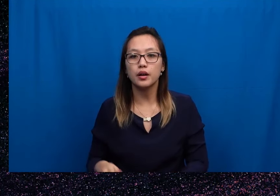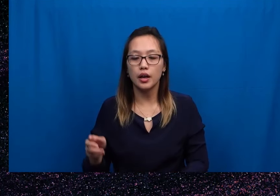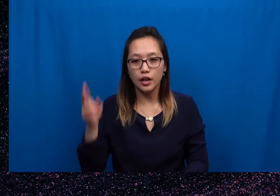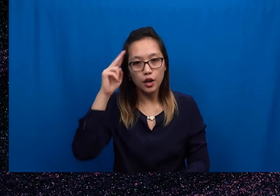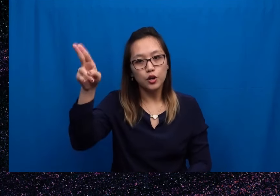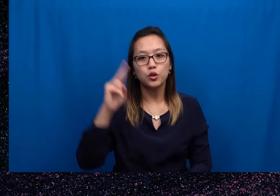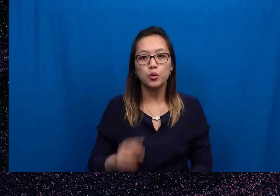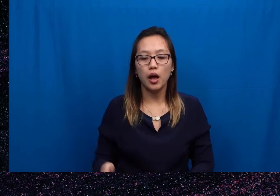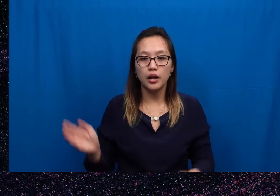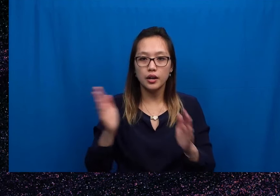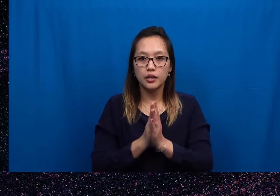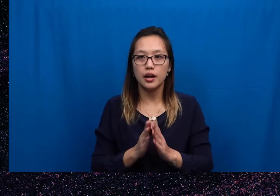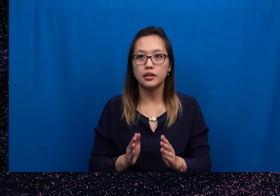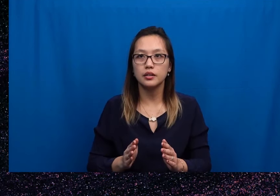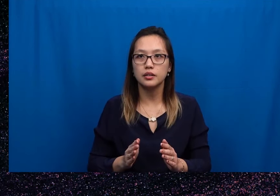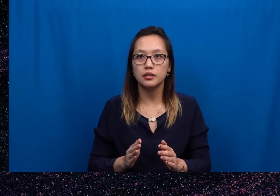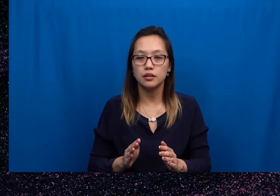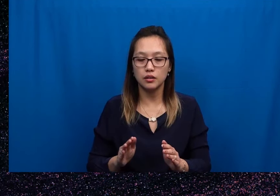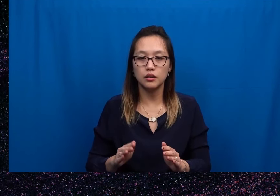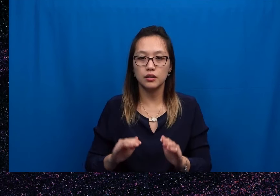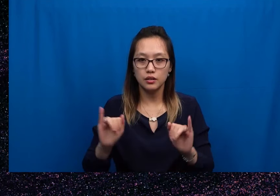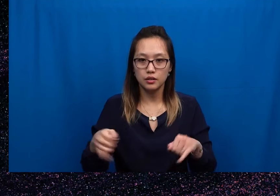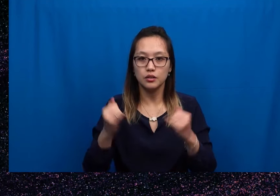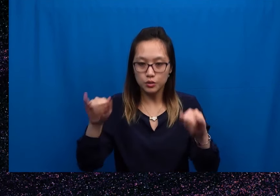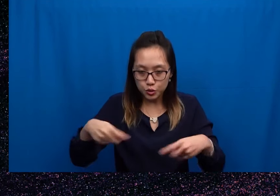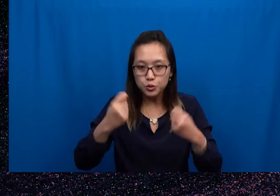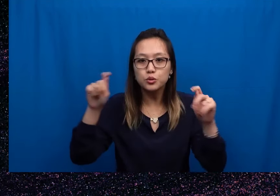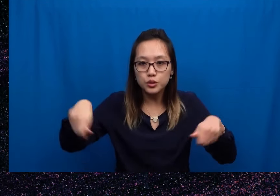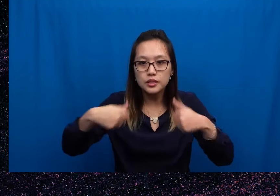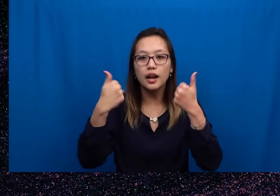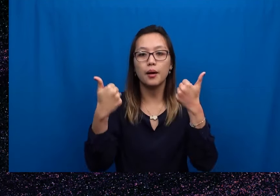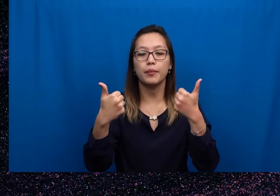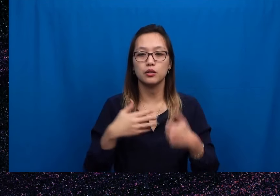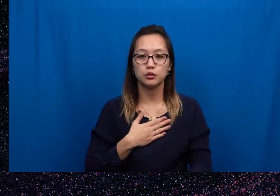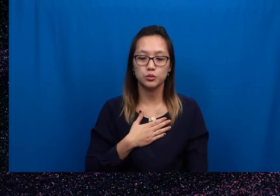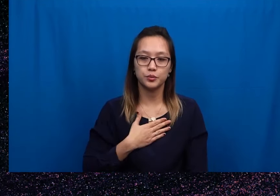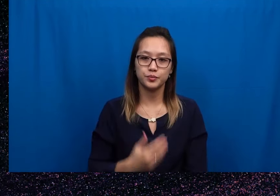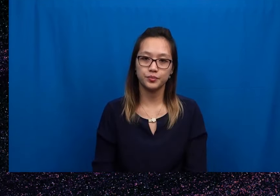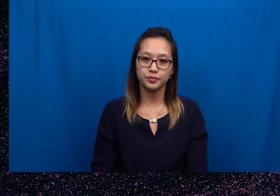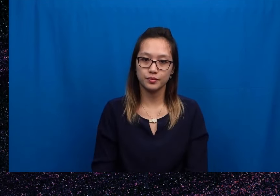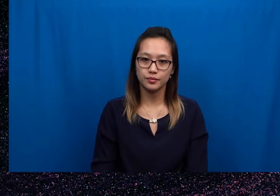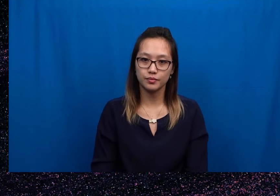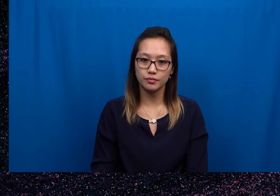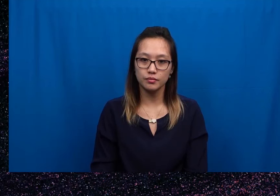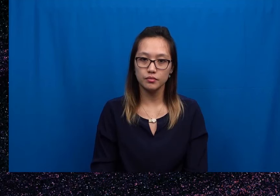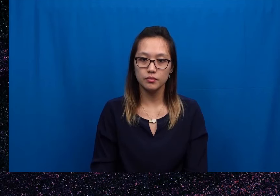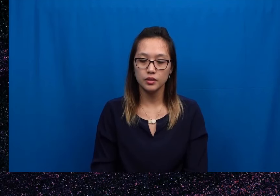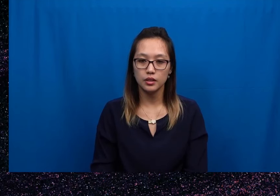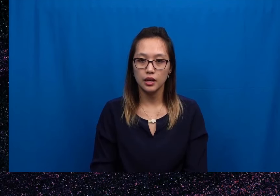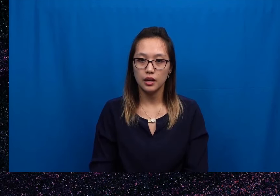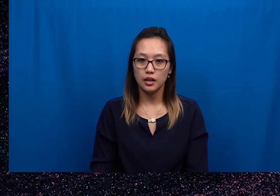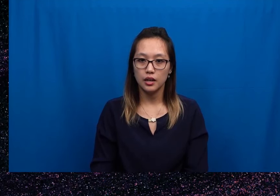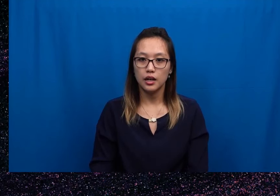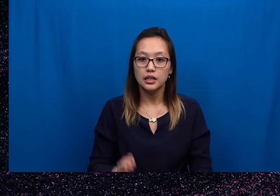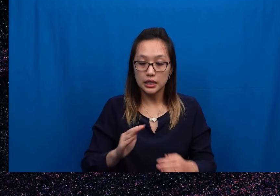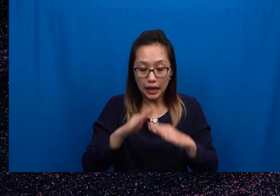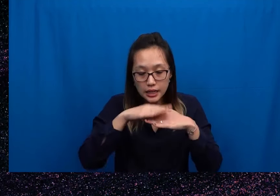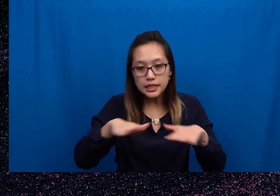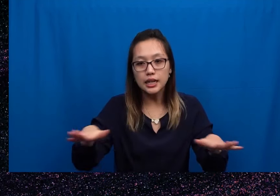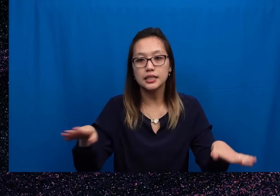Selamat pribadiku. Dan ketika saya mengatakan begitu, selesai mengatakan begitu, saya